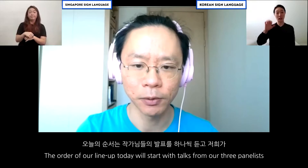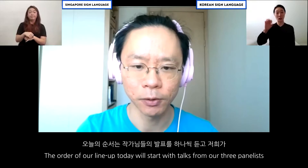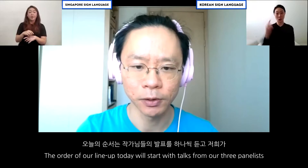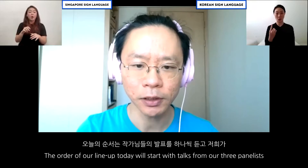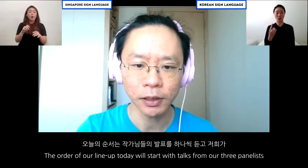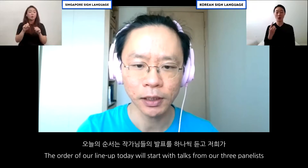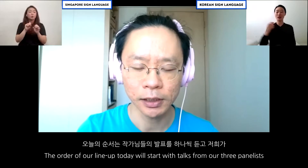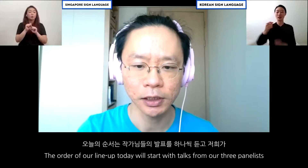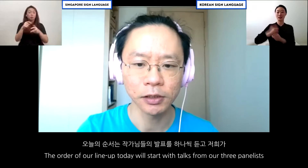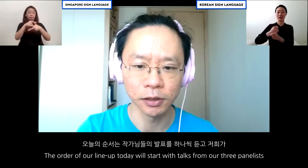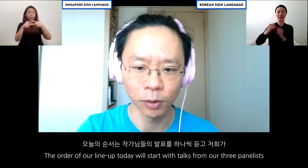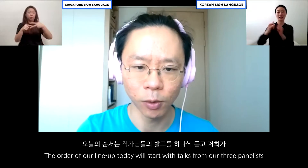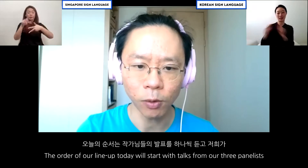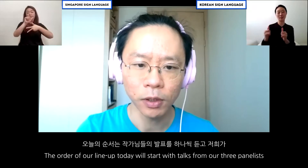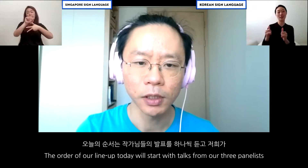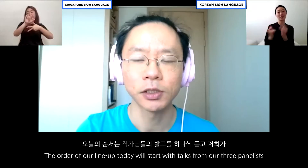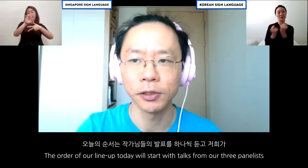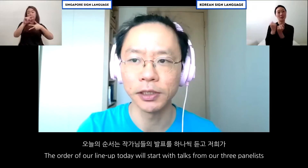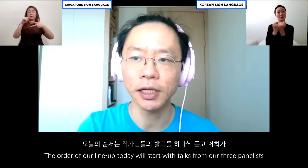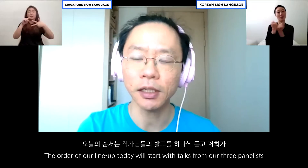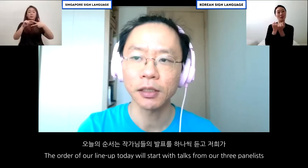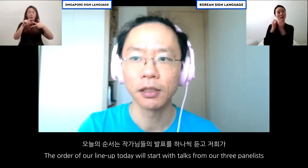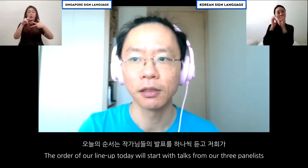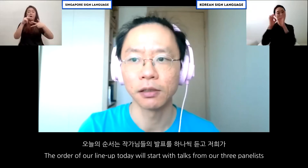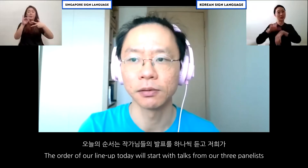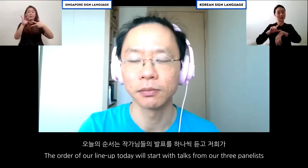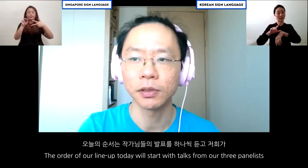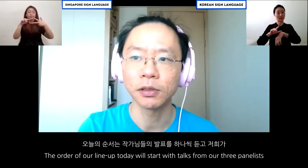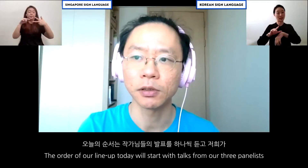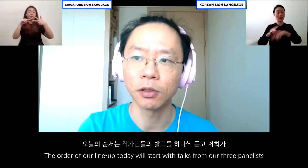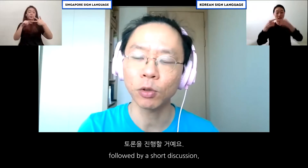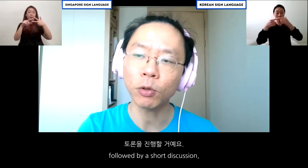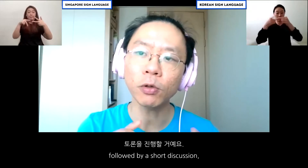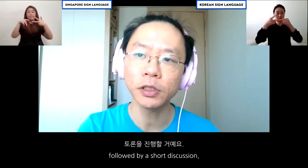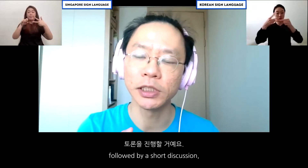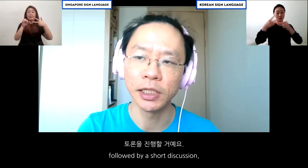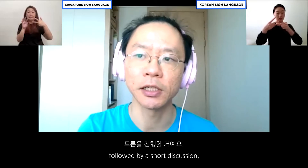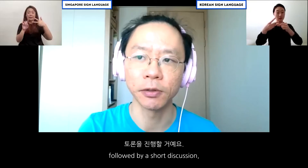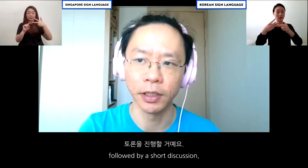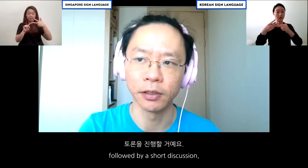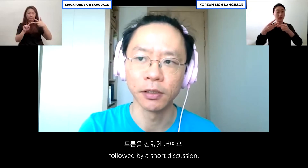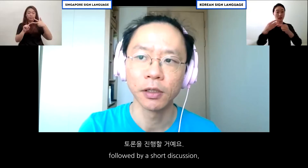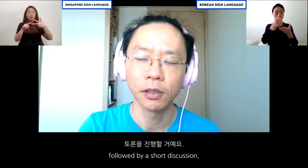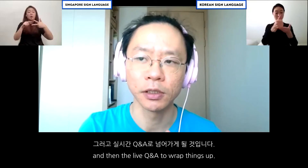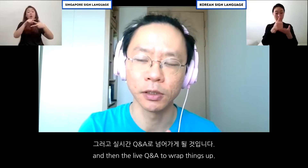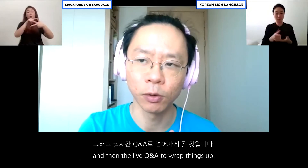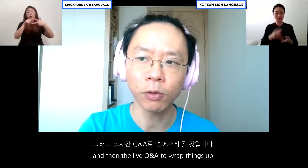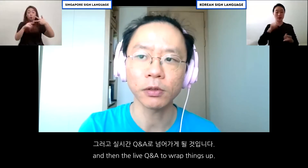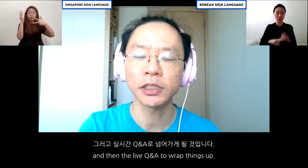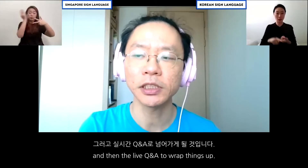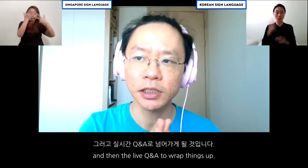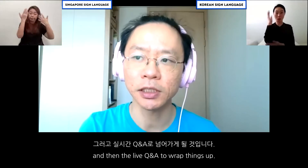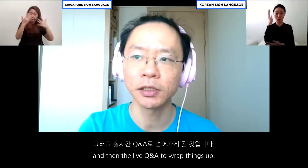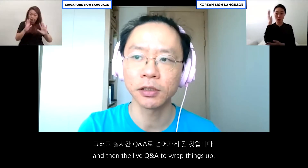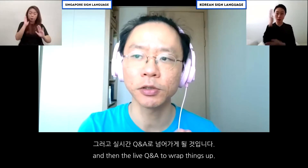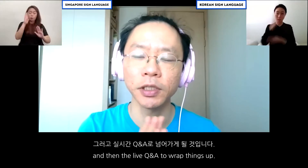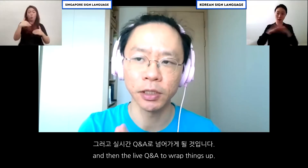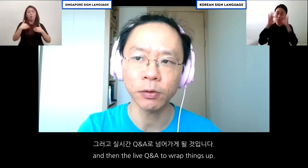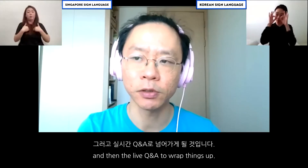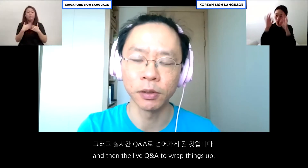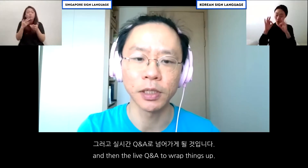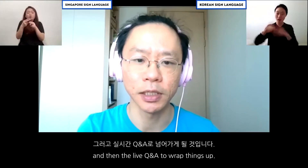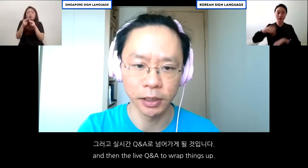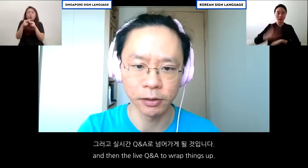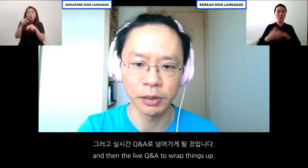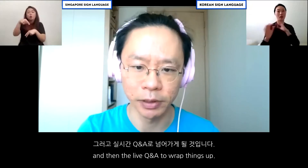작가님들의 발표를 하나씩 듣고 저희가 토론을 진행할 거예요. 그리고 실시간